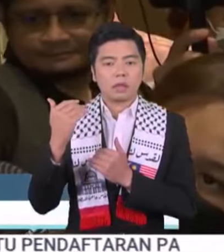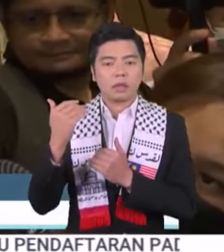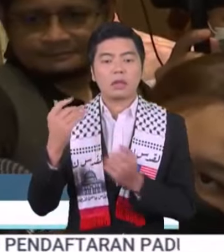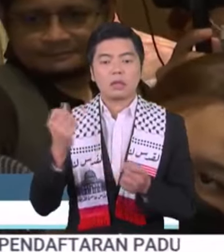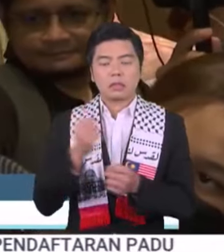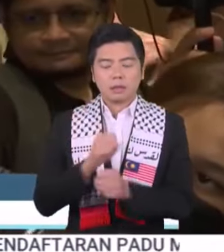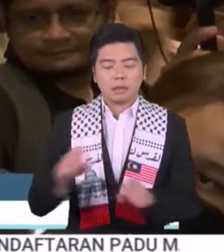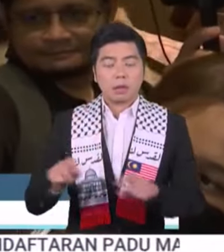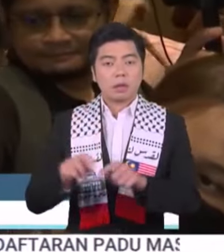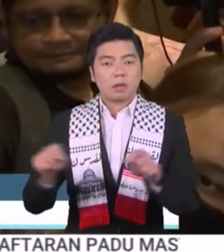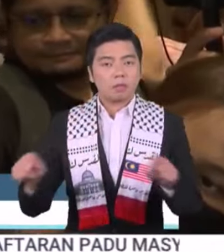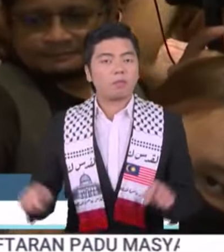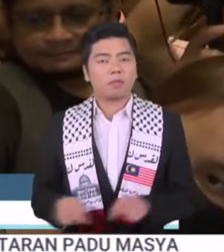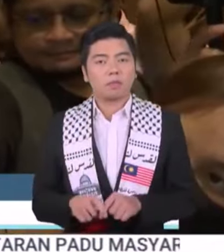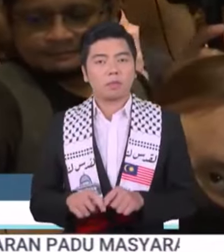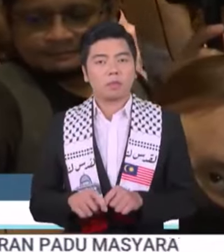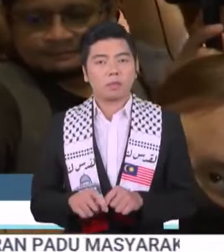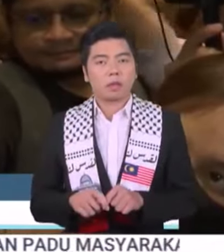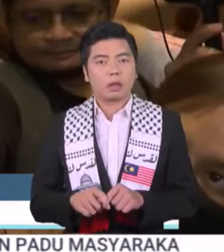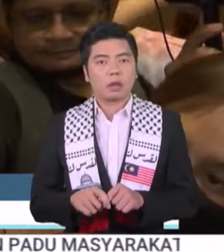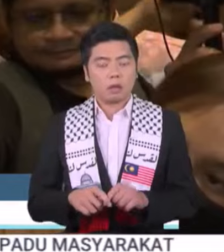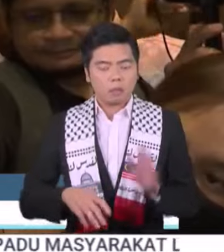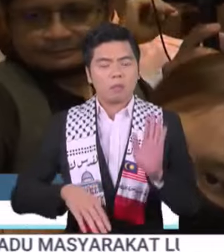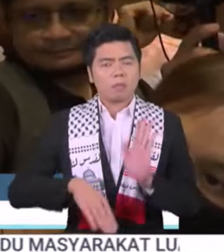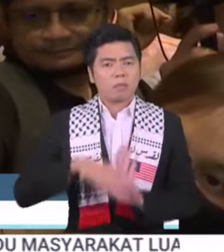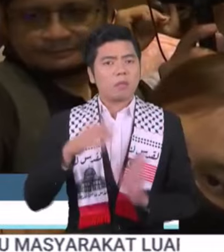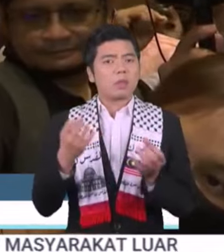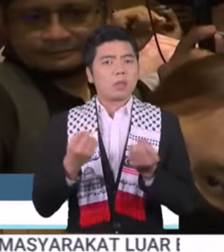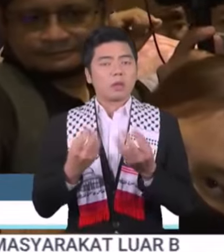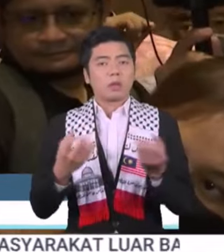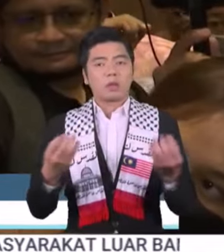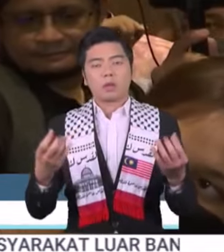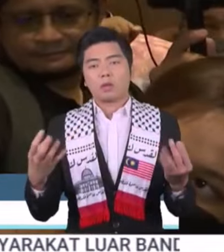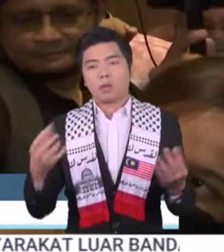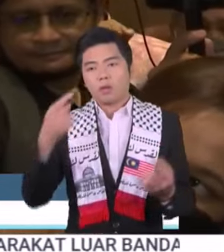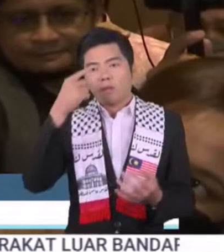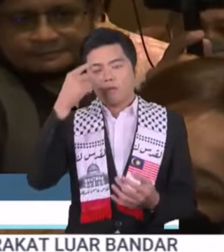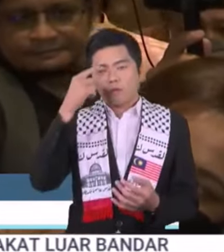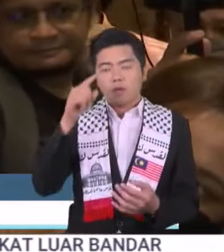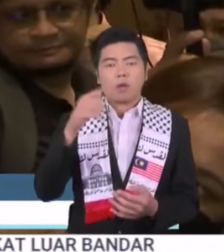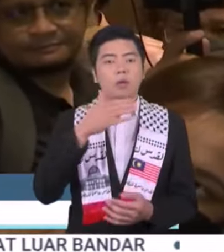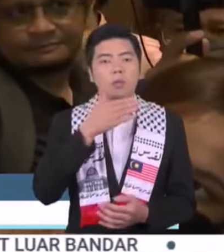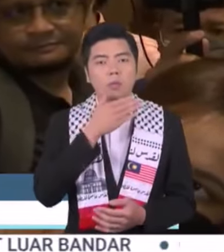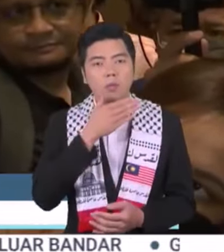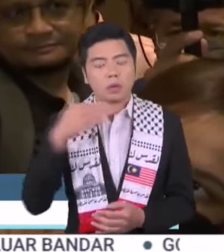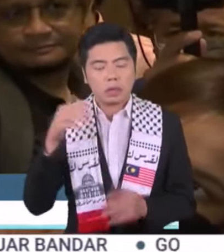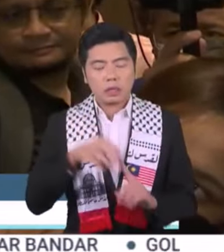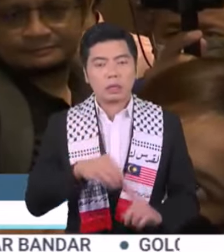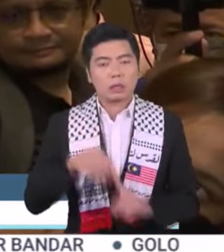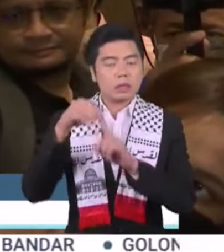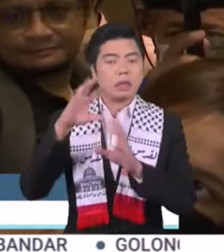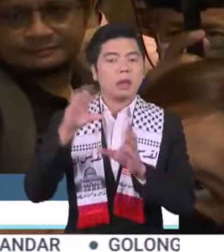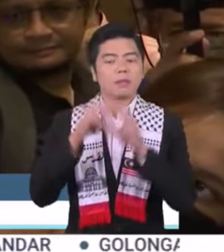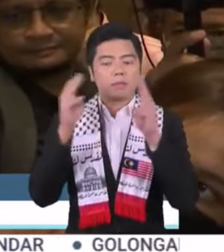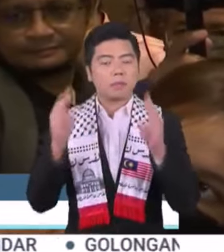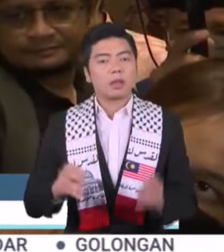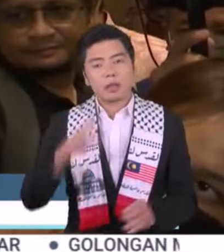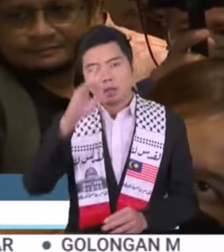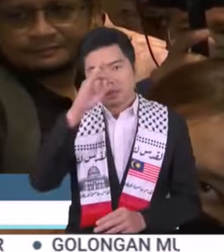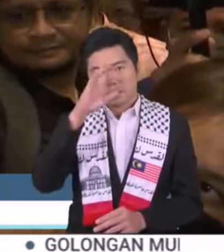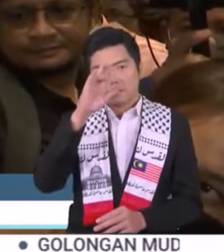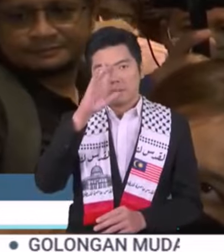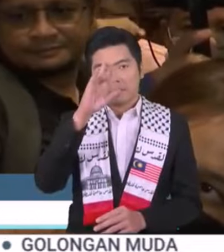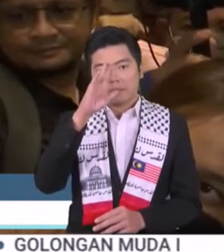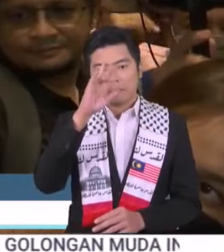sediakan tempat yang lebih banyak untuk generasi muda di kalangan masyarakat India,